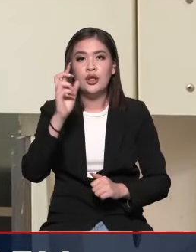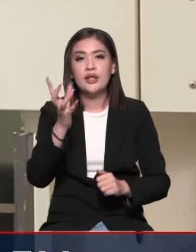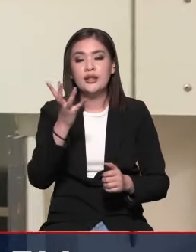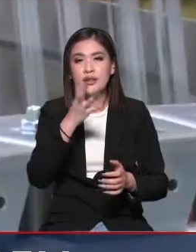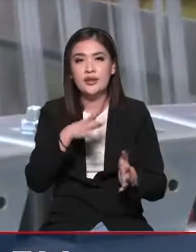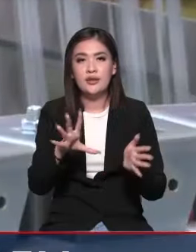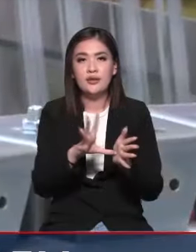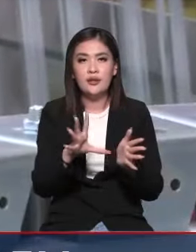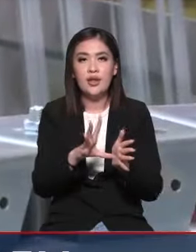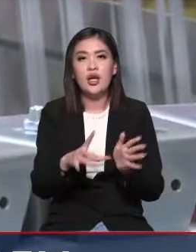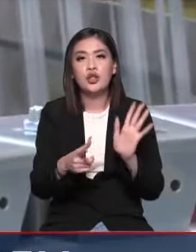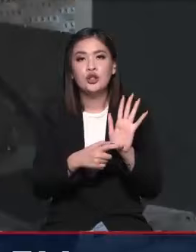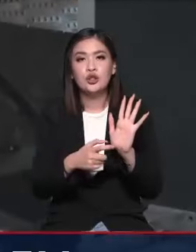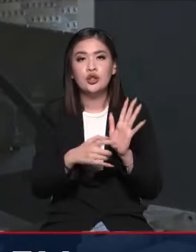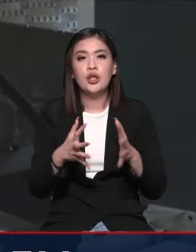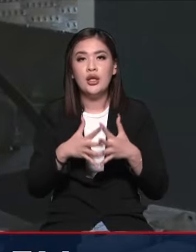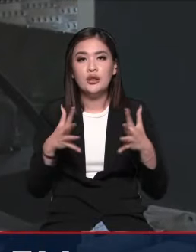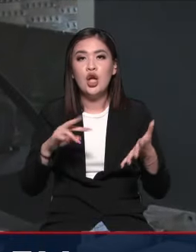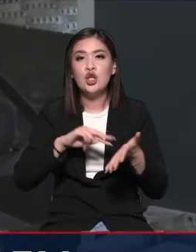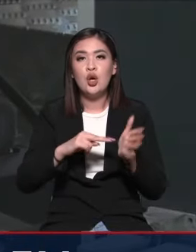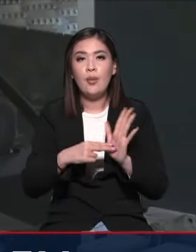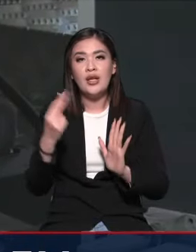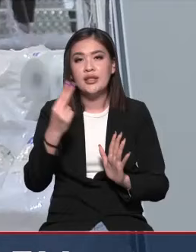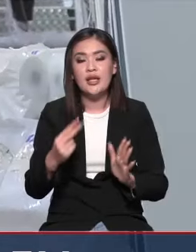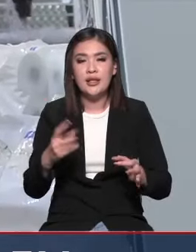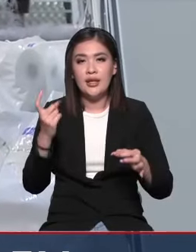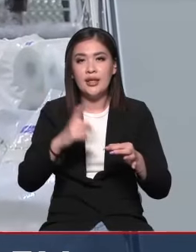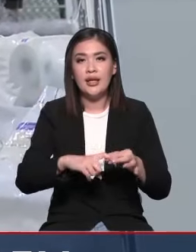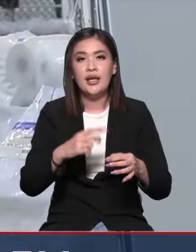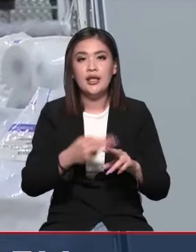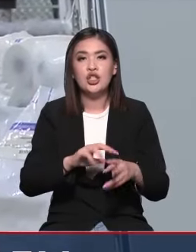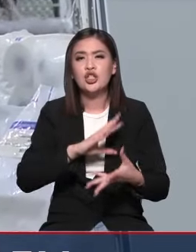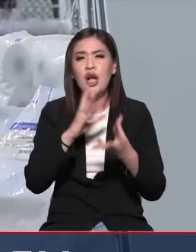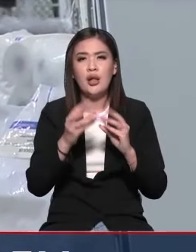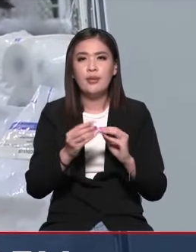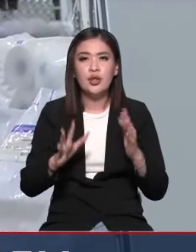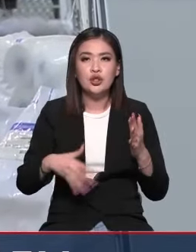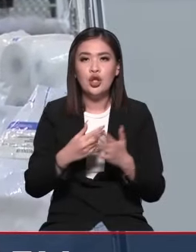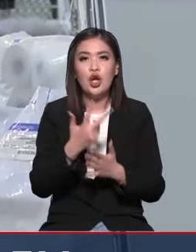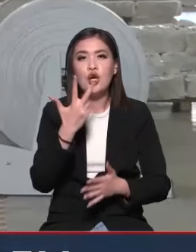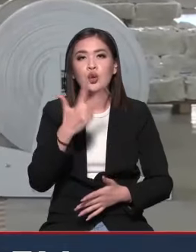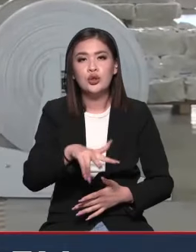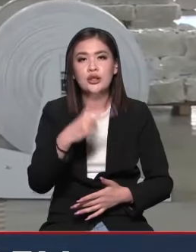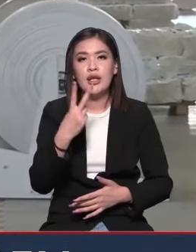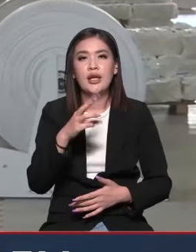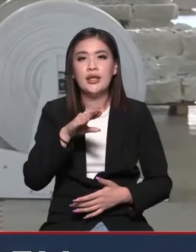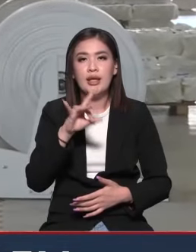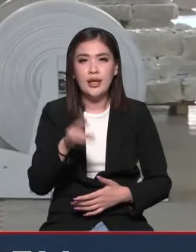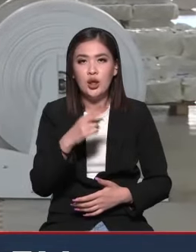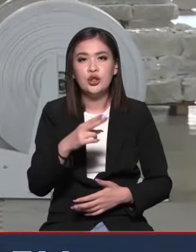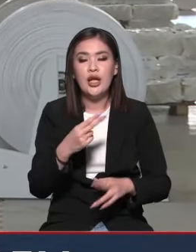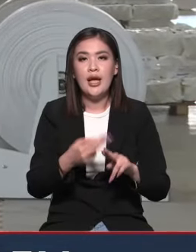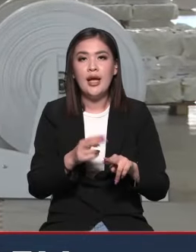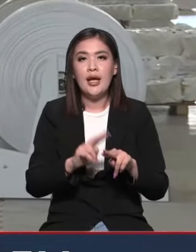инвестициялық платформасындағы 700-ден астам жоба Астанада тіркелген. Олардың жалпы құны шамамен 32 триллион теңге,